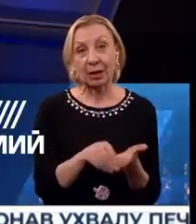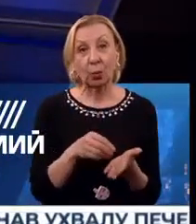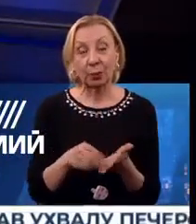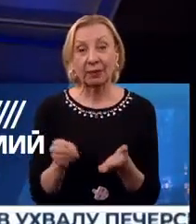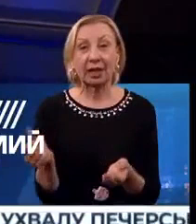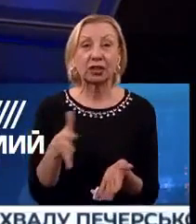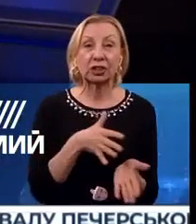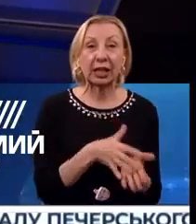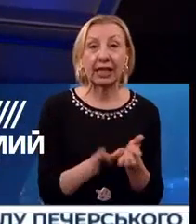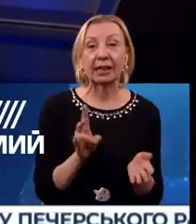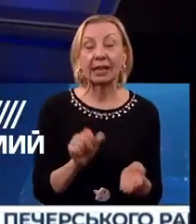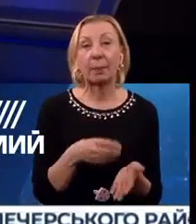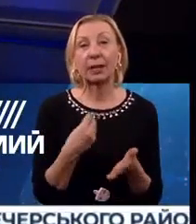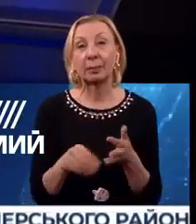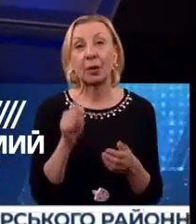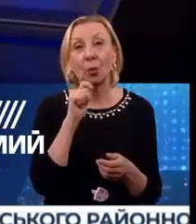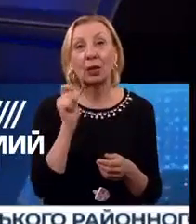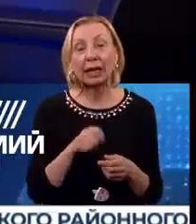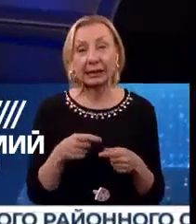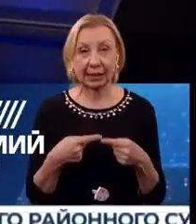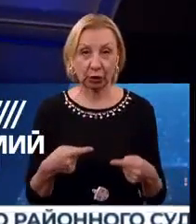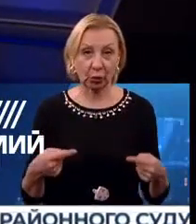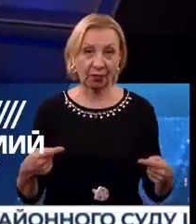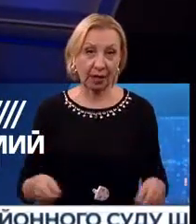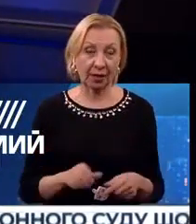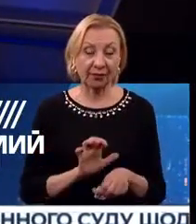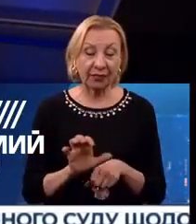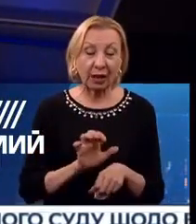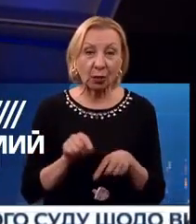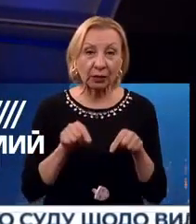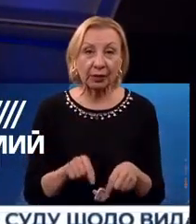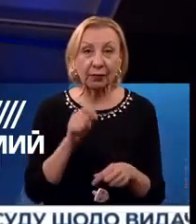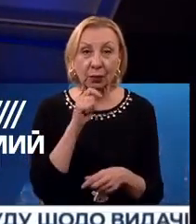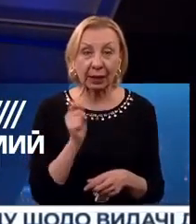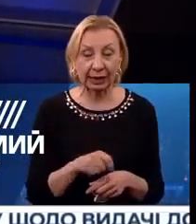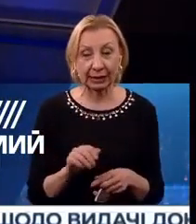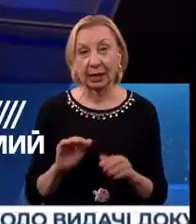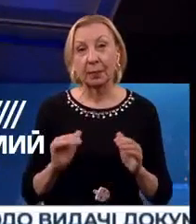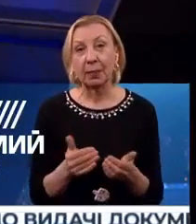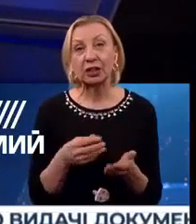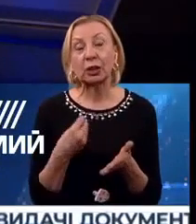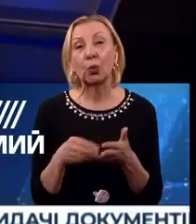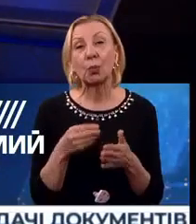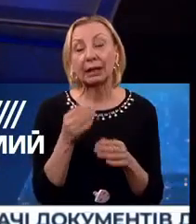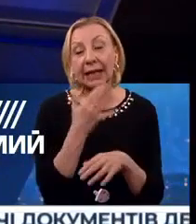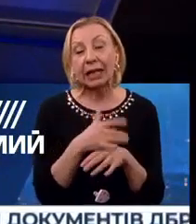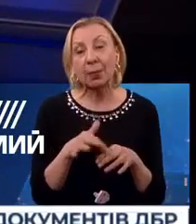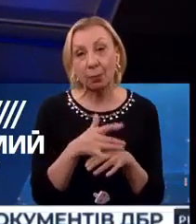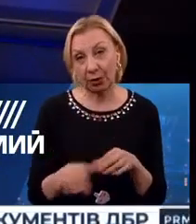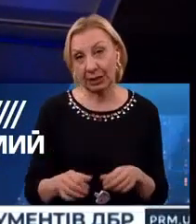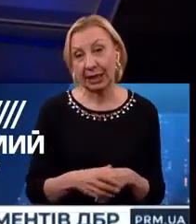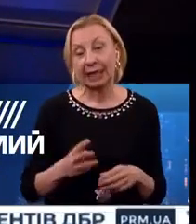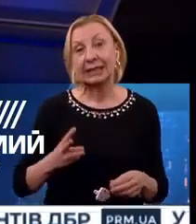йшли на придбання українських товарів, виготовлених в Україні, менше купувати імпорт і стимулювати внутрішній